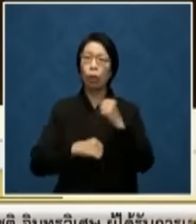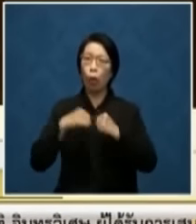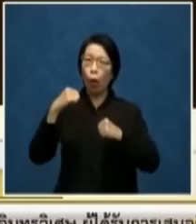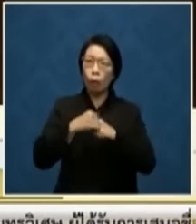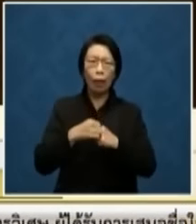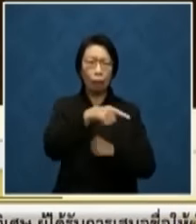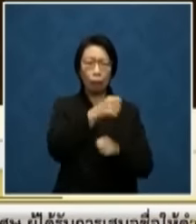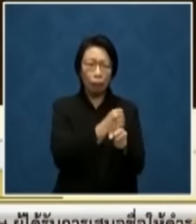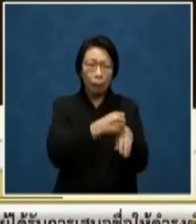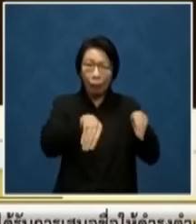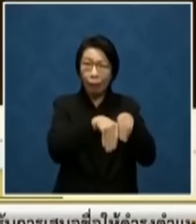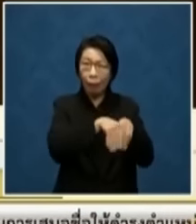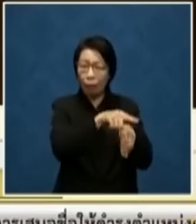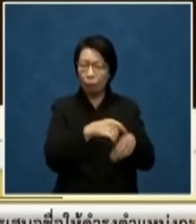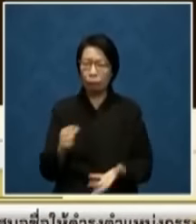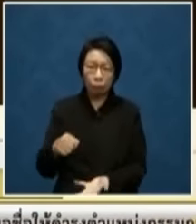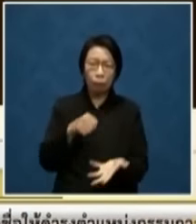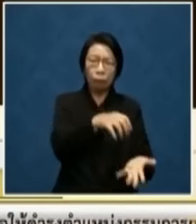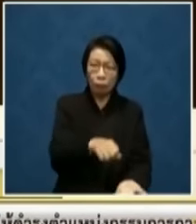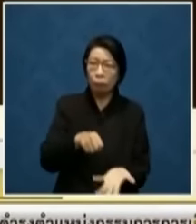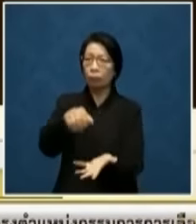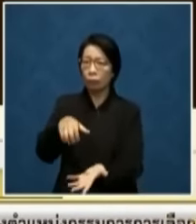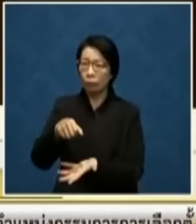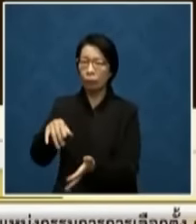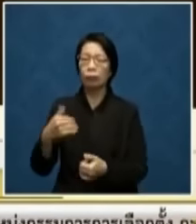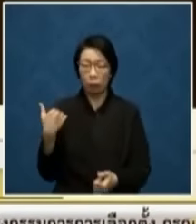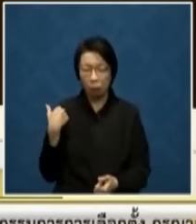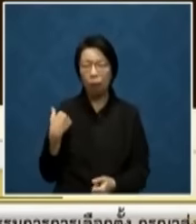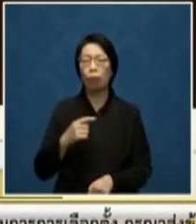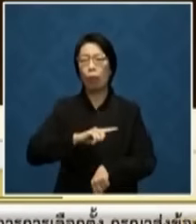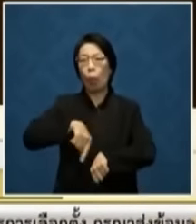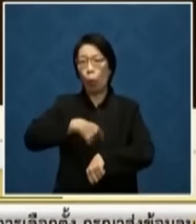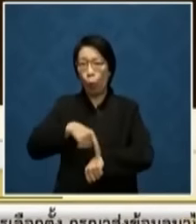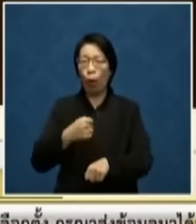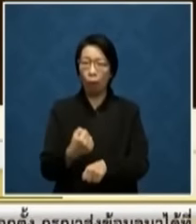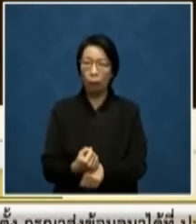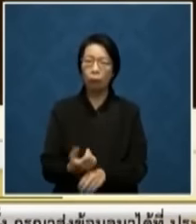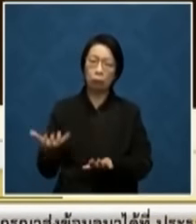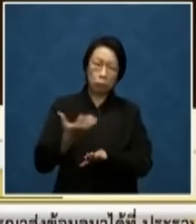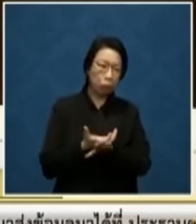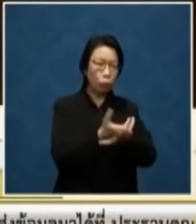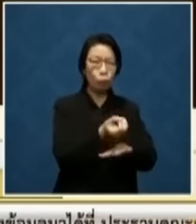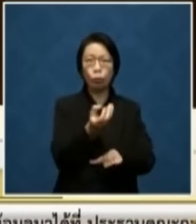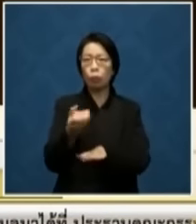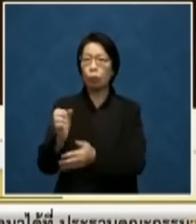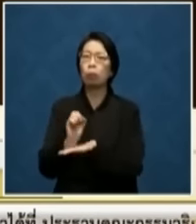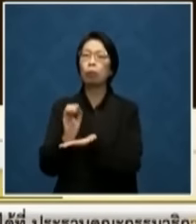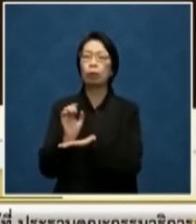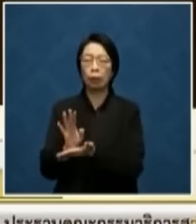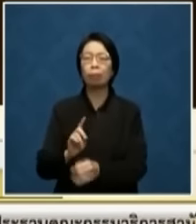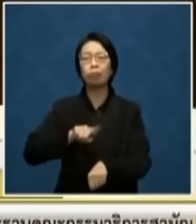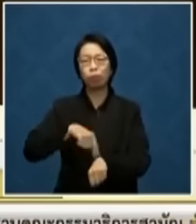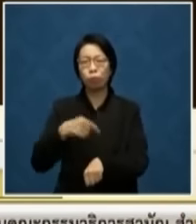ไปเอาไปใช้แรงงานใช้คนใช้รถนะครับที่จะเอาไปตามที่ต่างๆดังนั้นเนี่ยนะครับเรื่องอาห